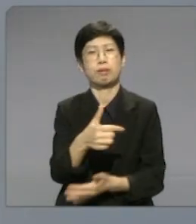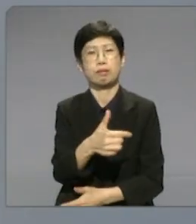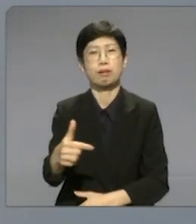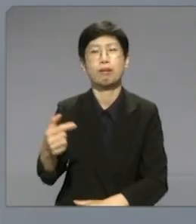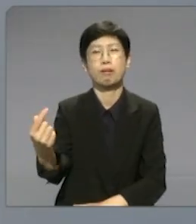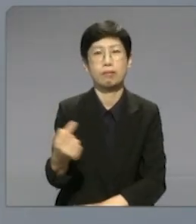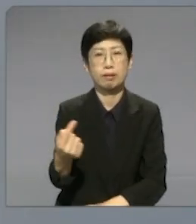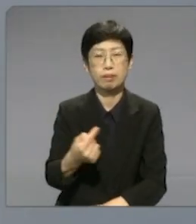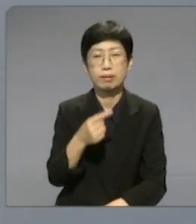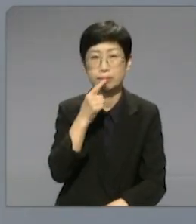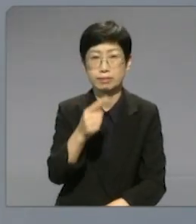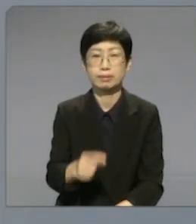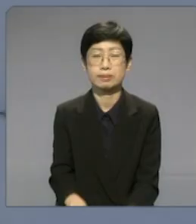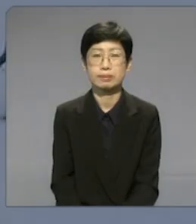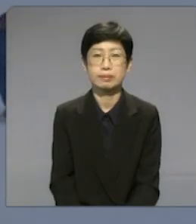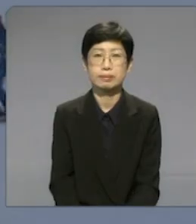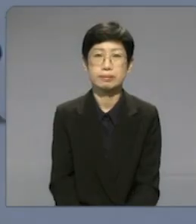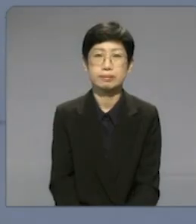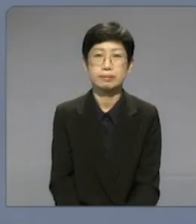예상됩니다